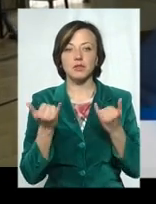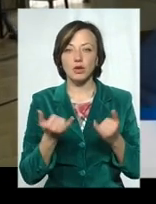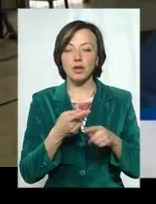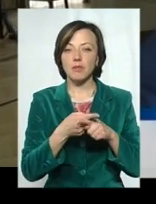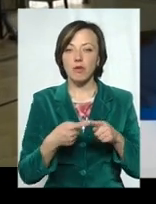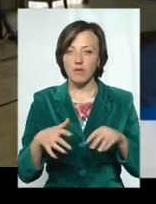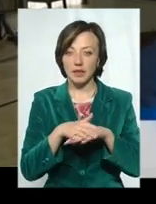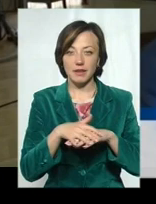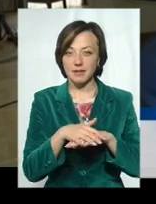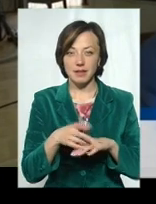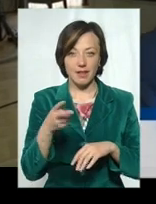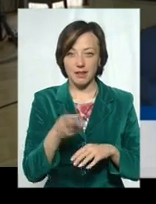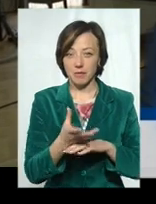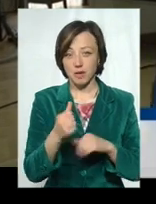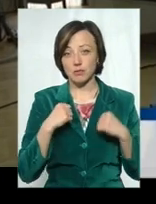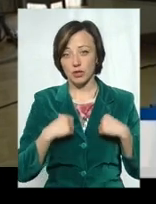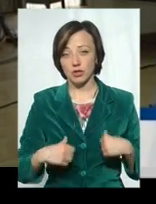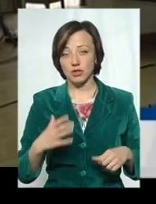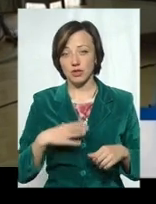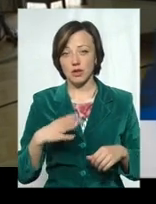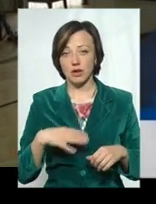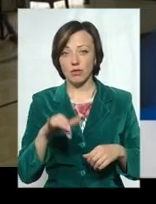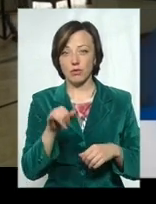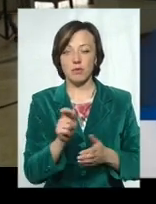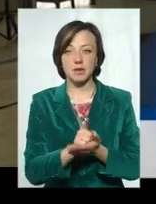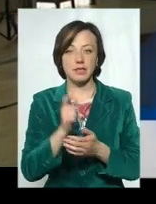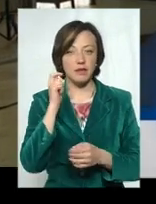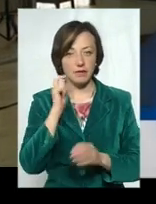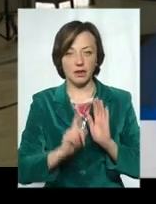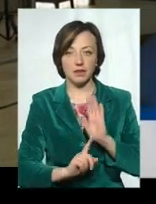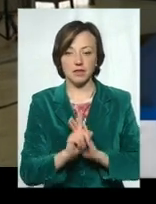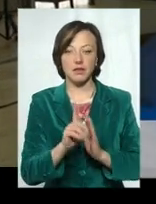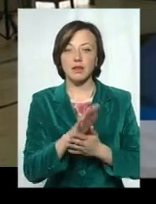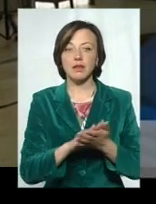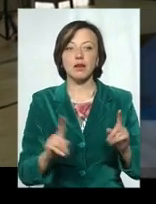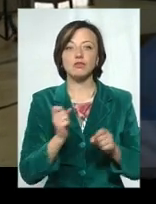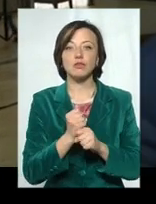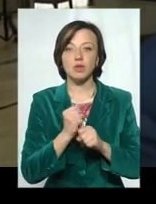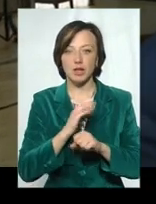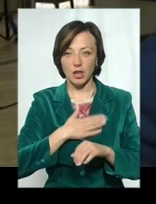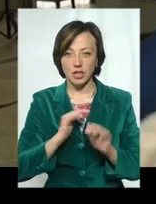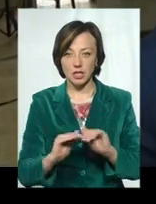половина населення не платить і спокійно чекає, поки в нього буде пенсійний вік настане. Що ми далі будемо робити? Наші